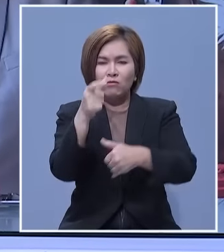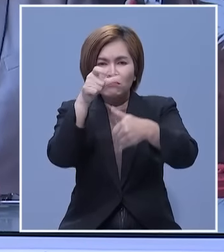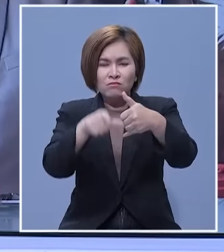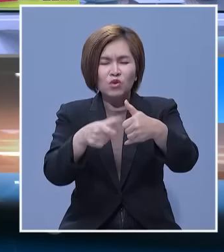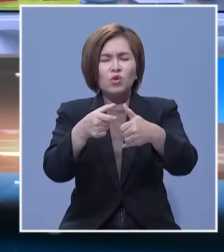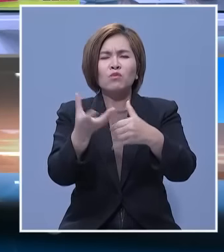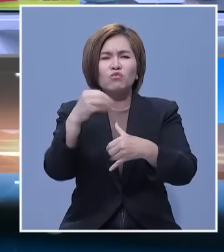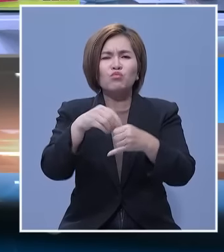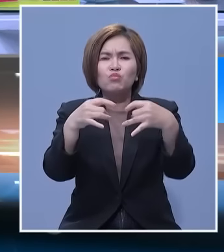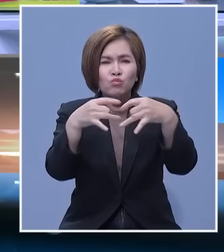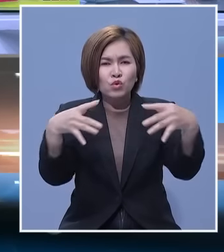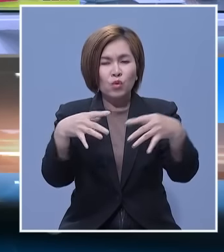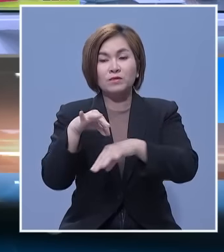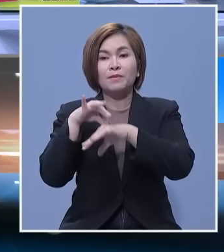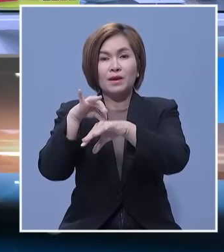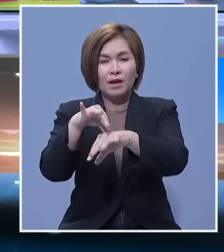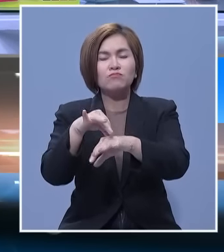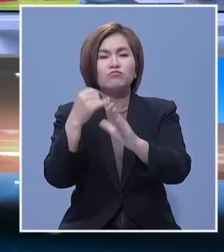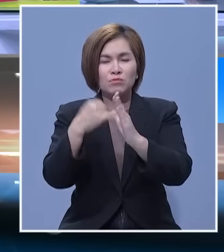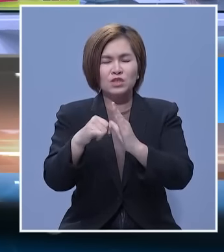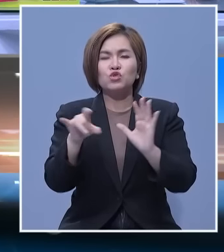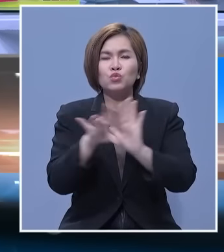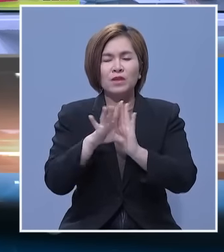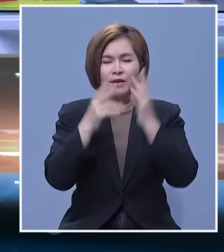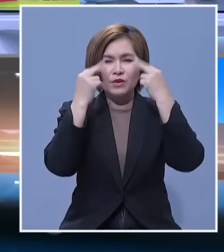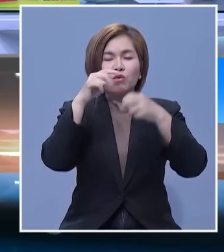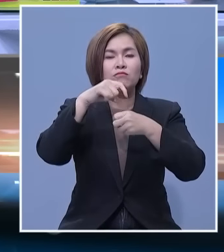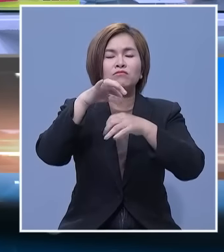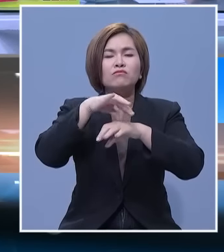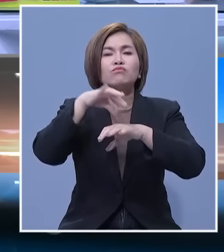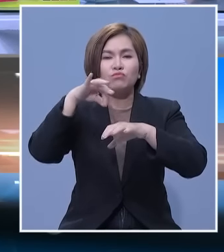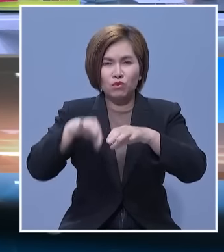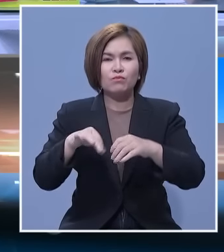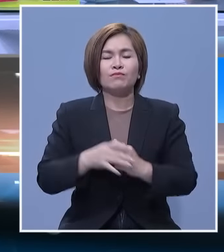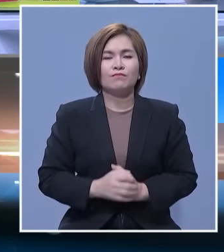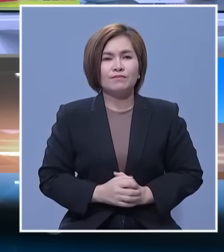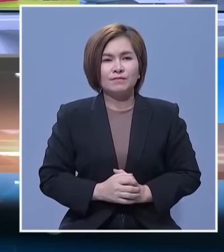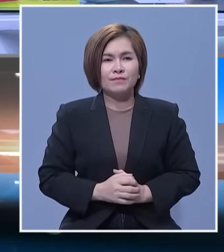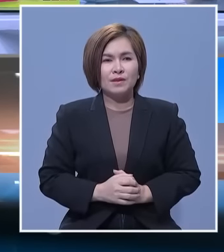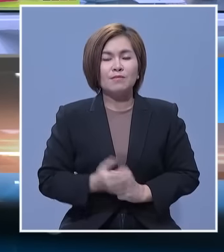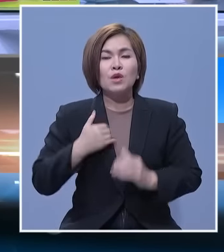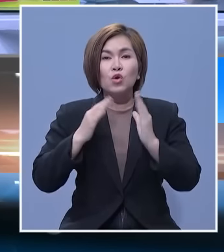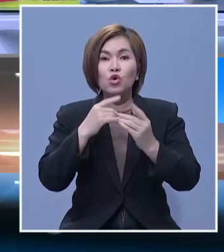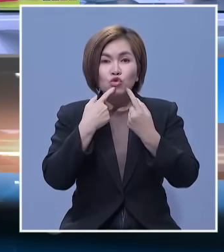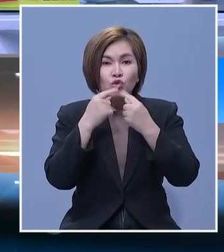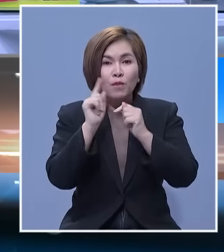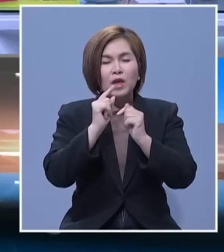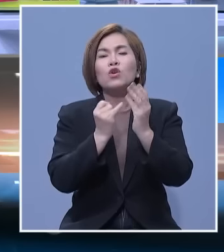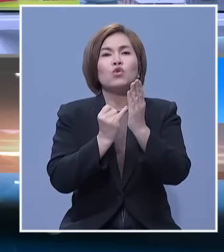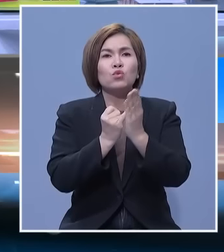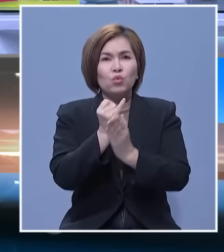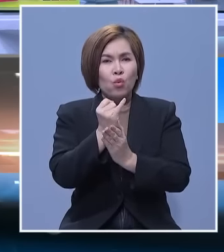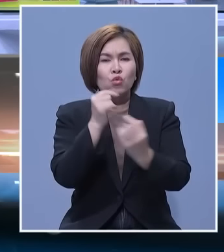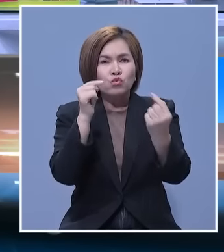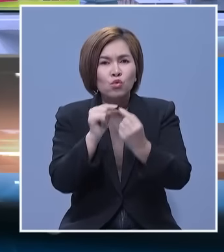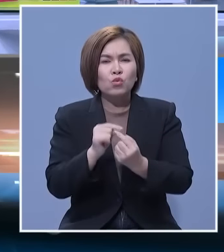ติและเดี๋ยววันนี้เดี๋ยวเราจะไปคุยกับคุณไพศาลพืชมงคลด้วย คนที่ออกมาแทงแล้วเขาบอกว่าแทงหวยถูกเพราะเป็นเพียงไม่กี่ท่านนะ